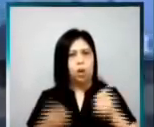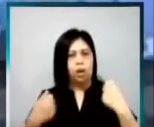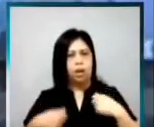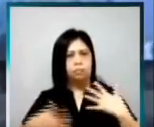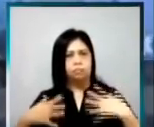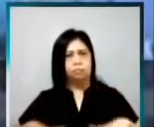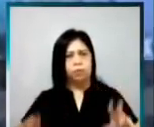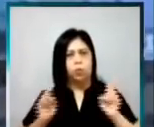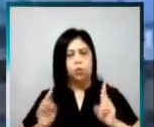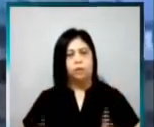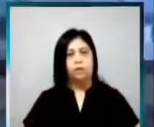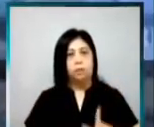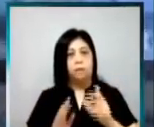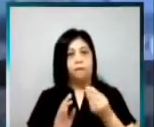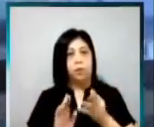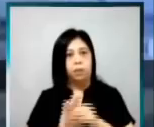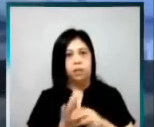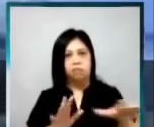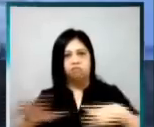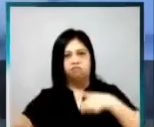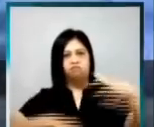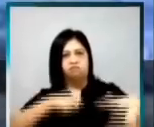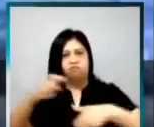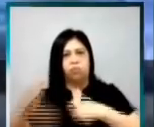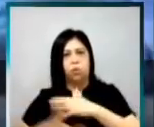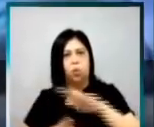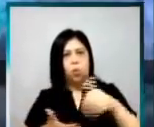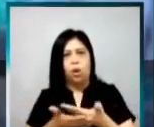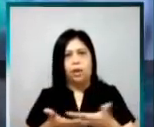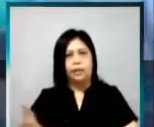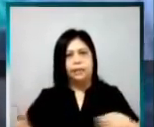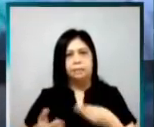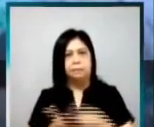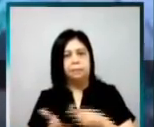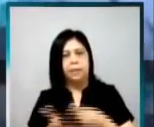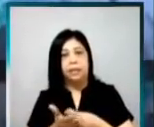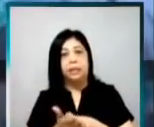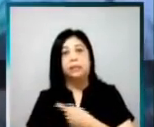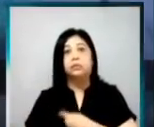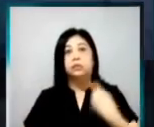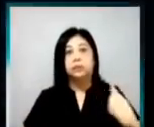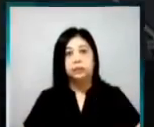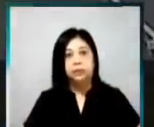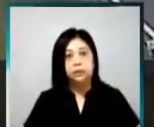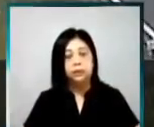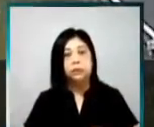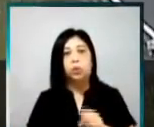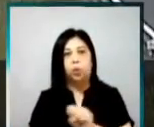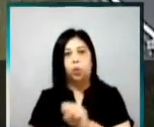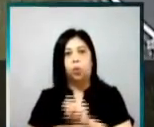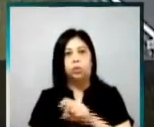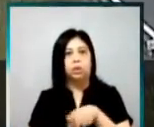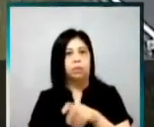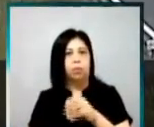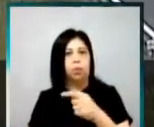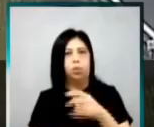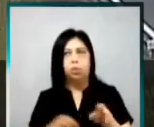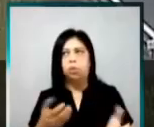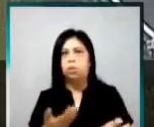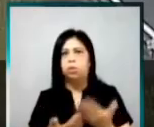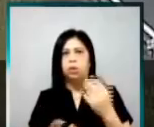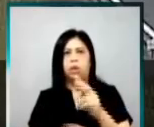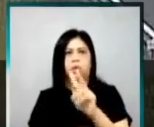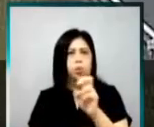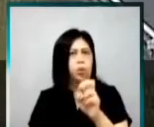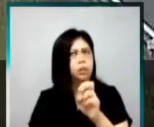ilang minuto, nilimas ng mga suspect ang mga gamit at pera ng mga Chinese na nagtatrabaho sa Pogo na inabot daw sa 200